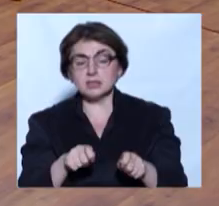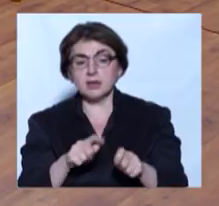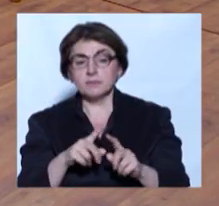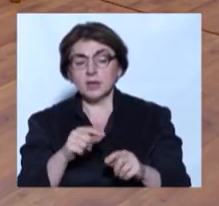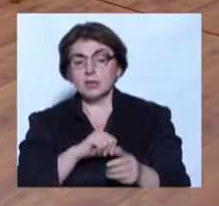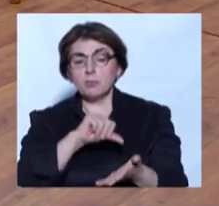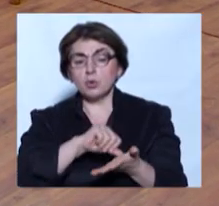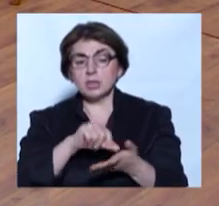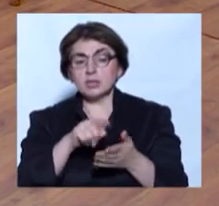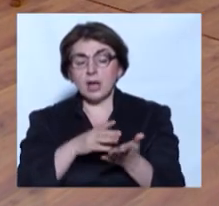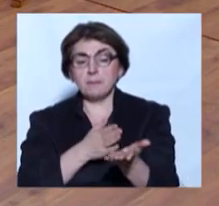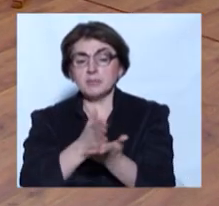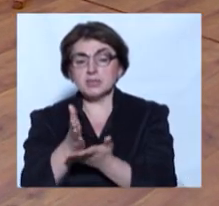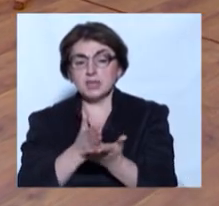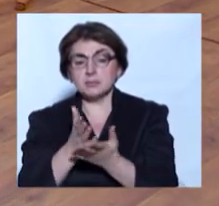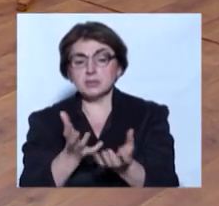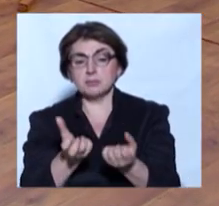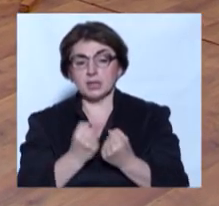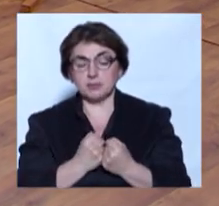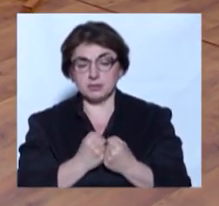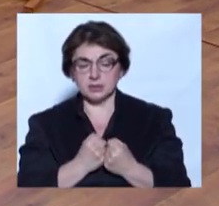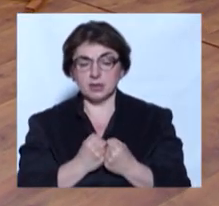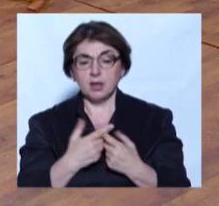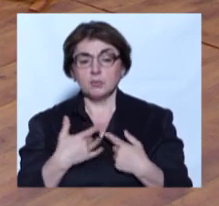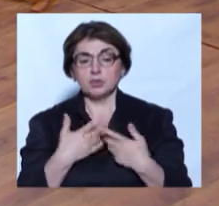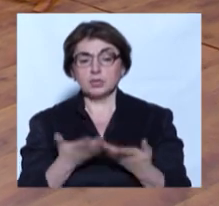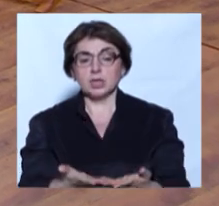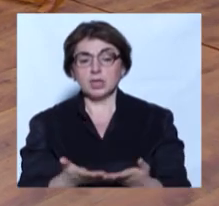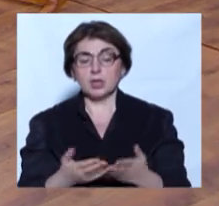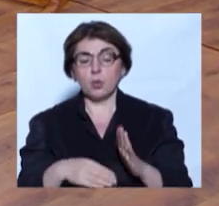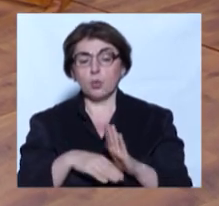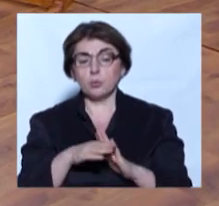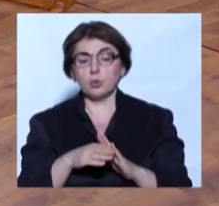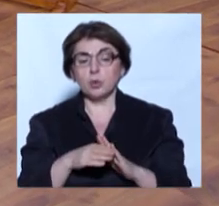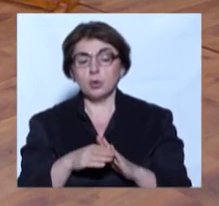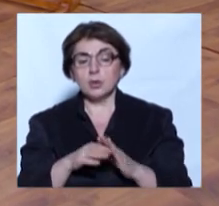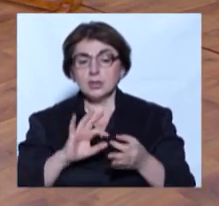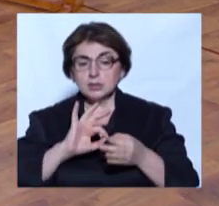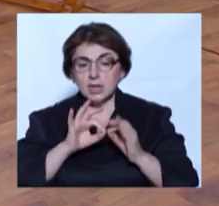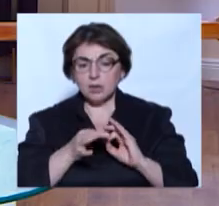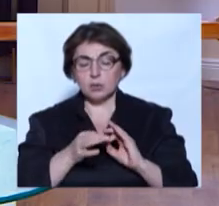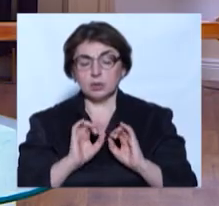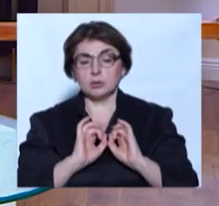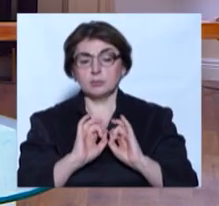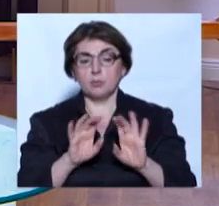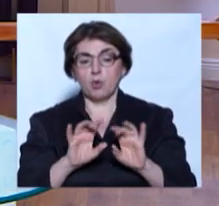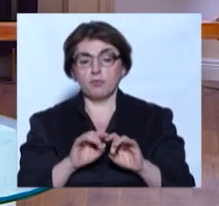და მონაწილე ამ მიზნების მიღწევისა. მოდით ახლა უფრო მივყვეთ, კიდევ დავკონკრეტდეთ